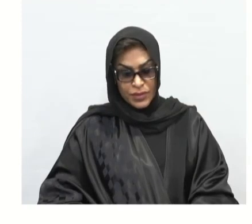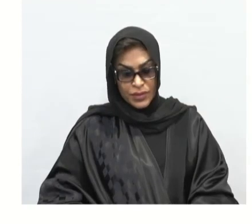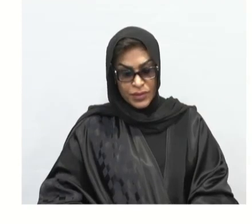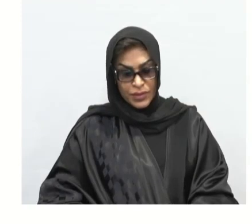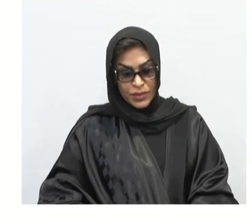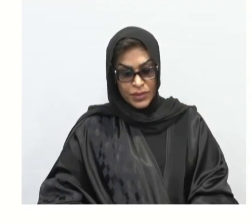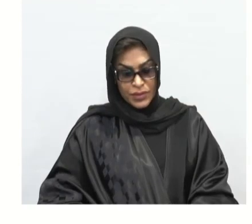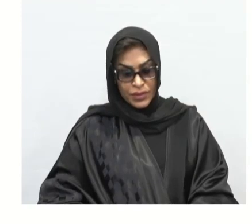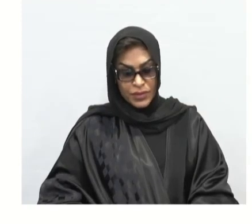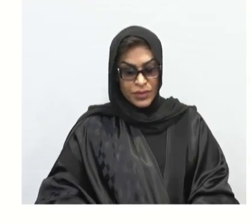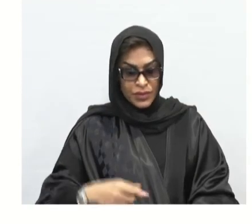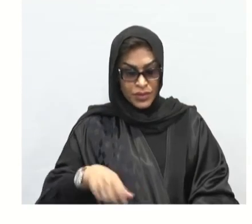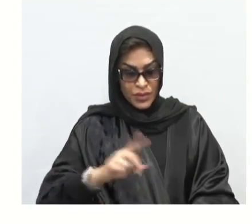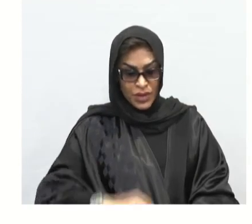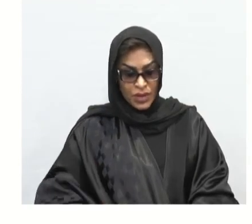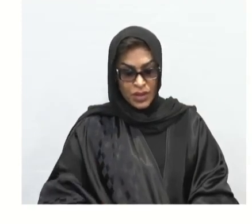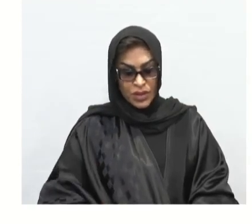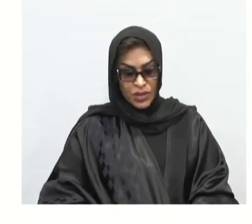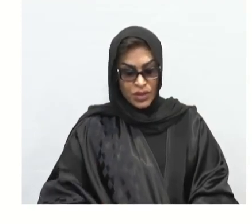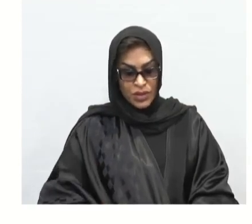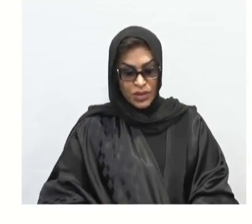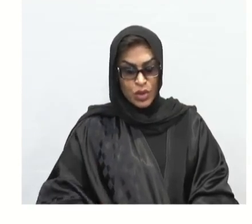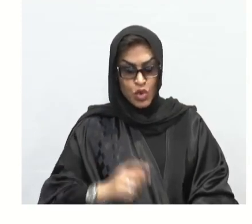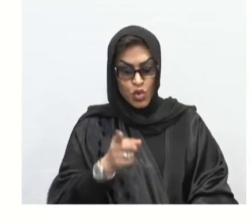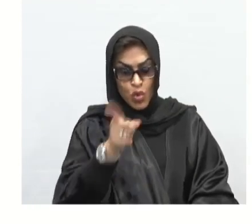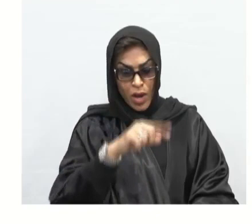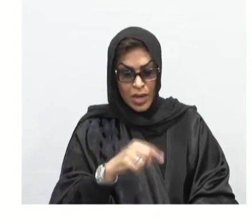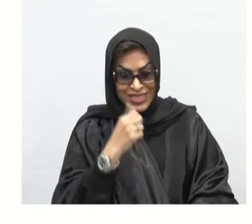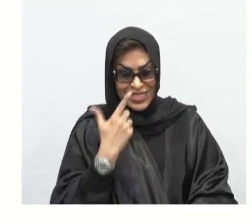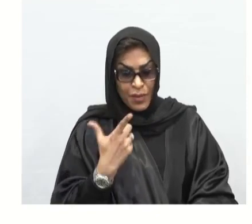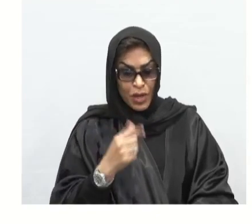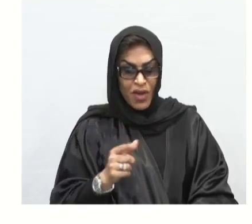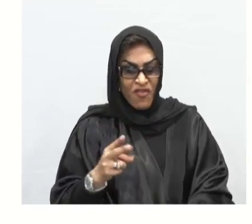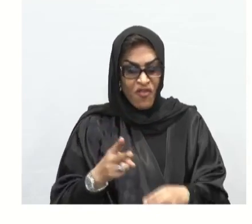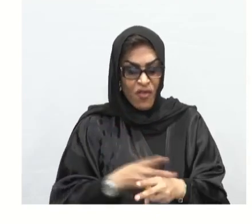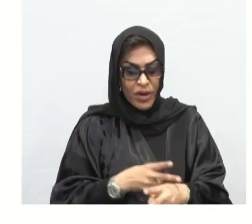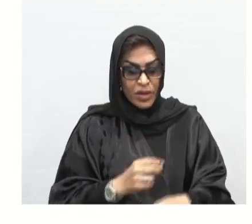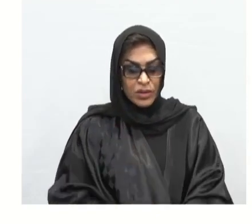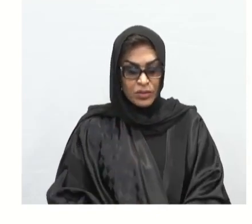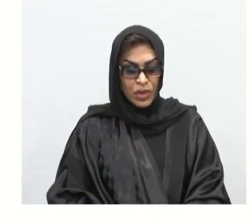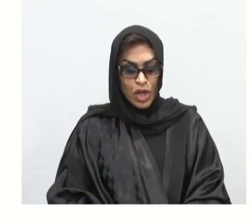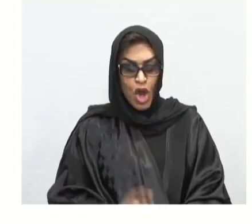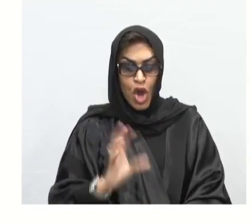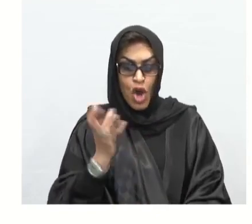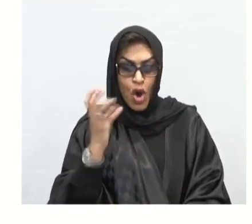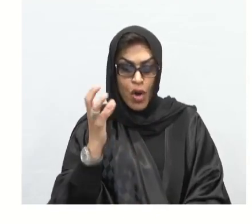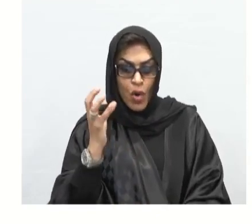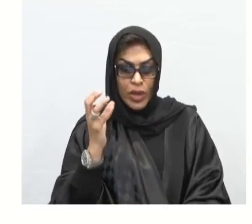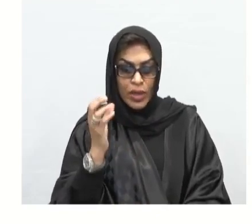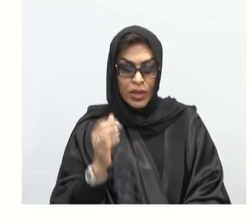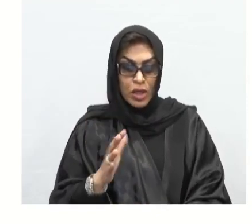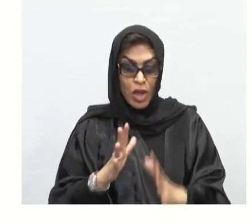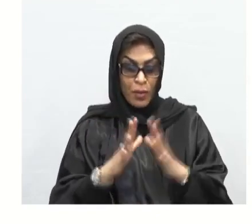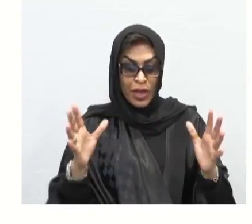ننطلق للسؤال التالي وهو السؤال السابع كما تشاهدون امامكم فراغ جسم كروي